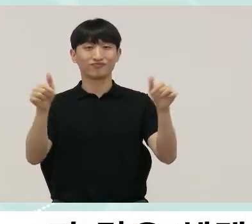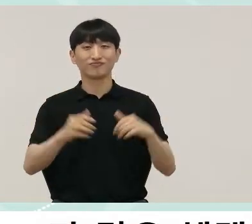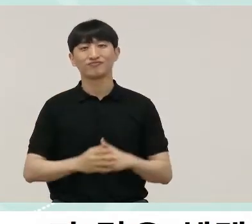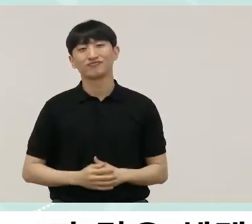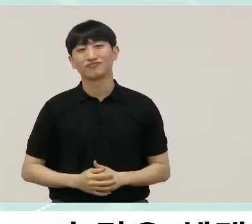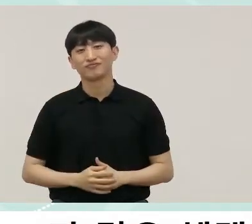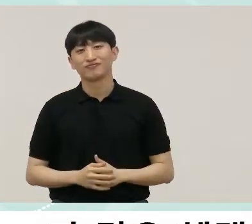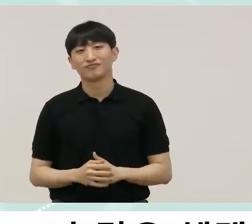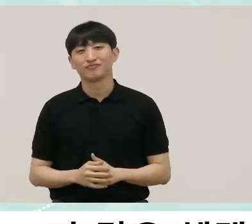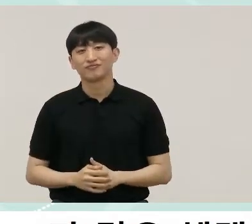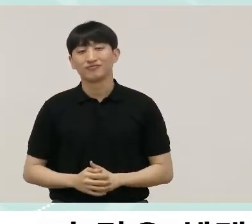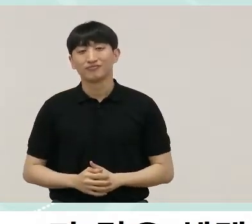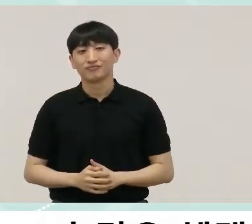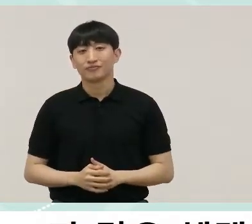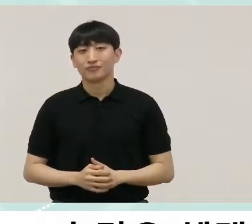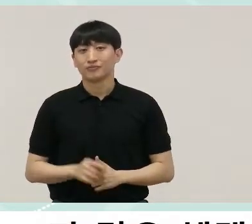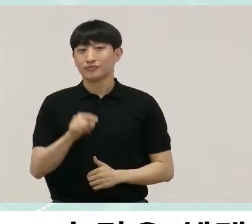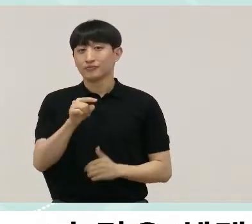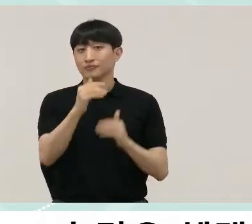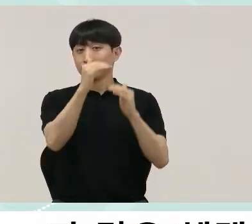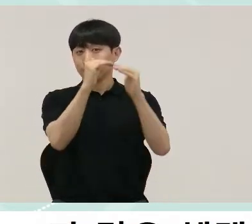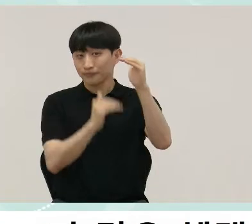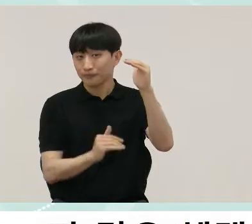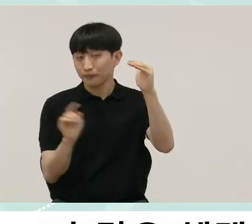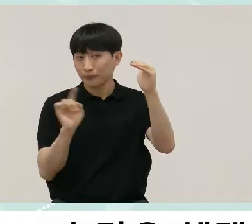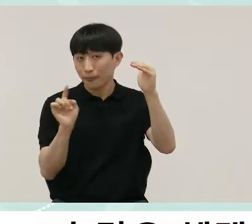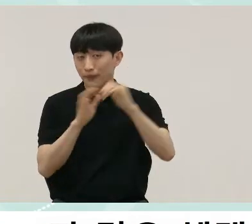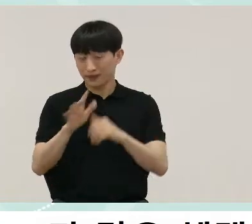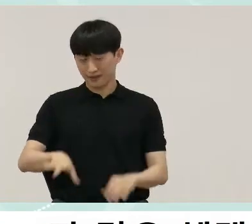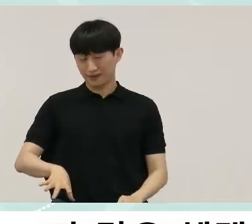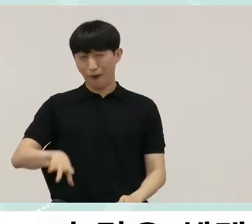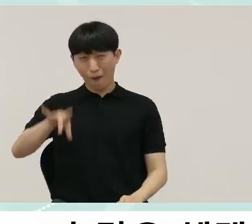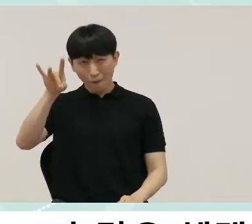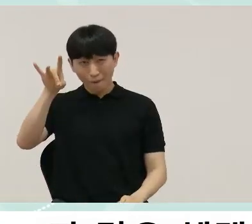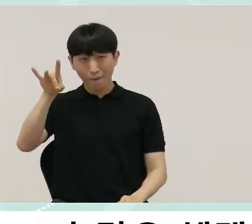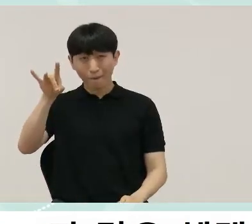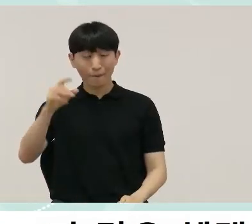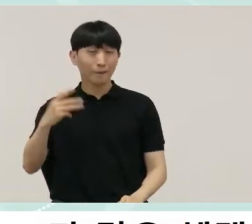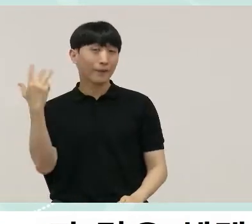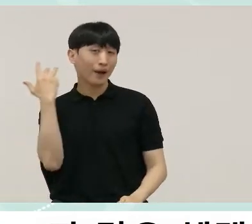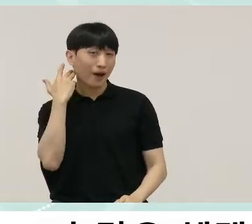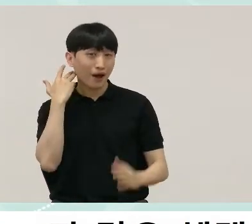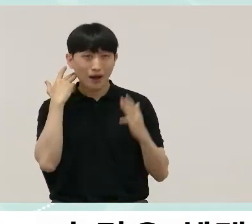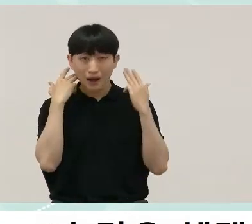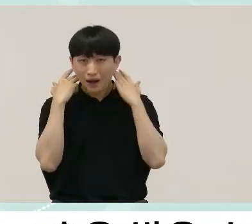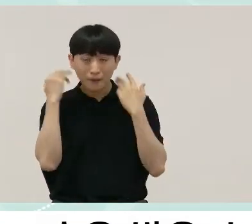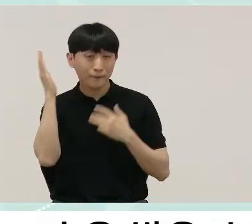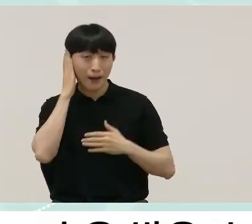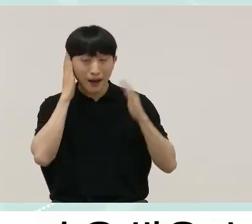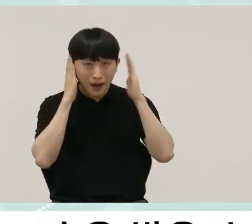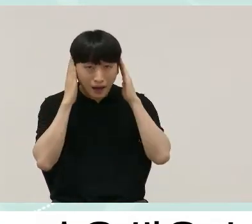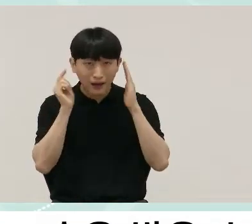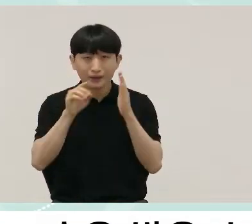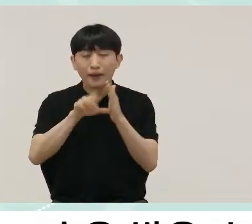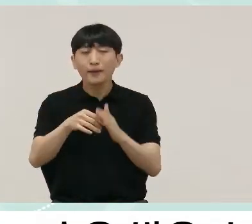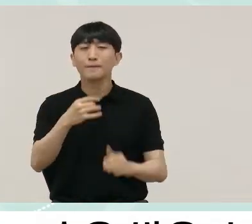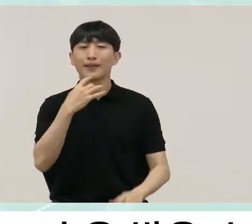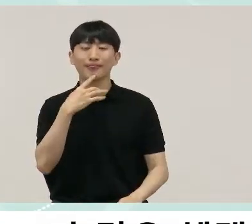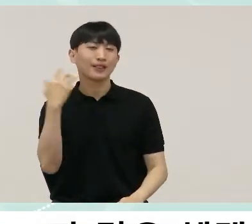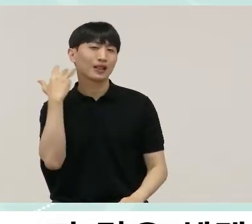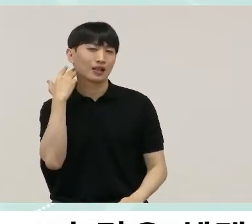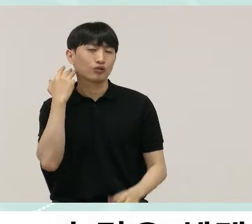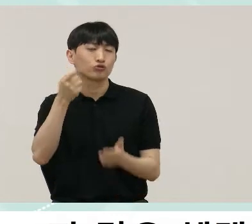것 같습니다. 그 과정을 잠깐 보면 맨 처음에는 양쪽 귀가 안 들리는 성인에서만 수술을